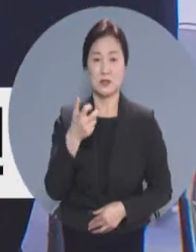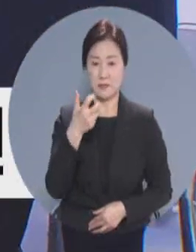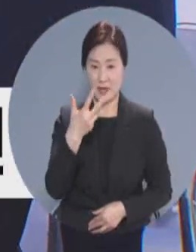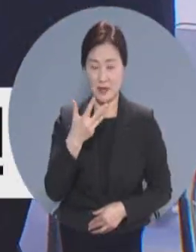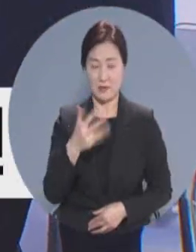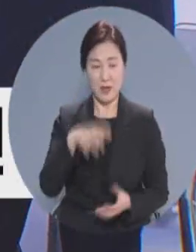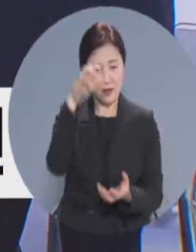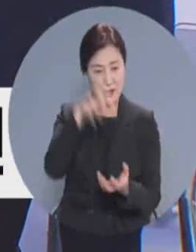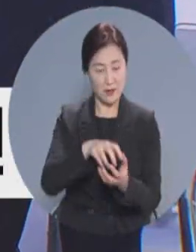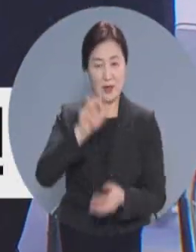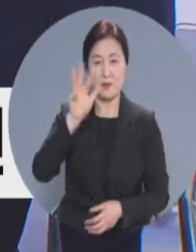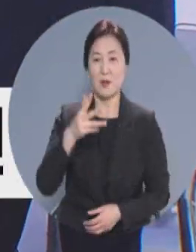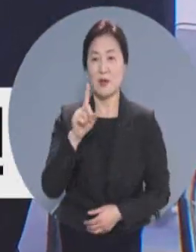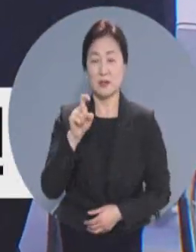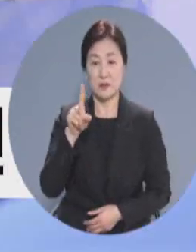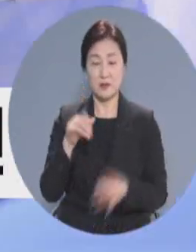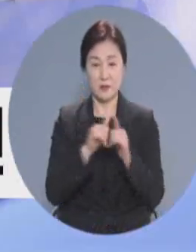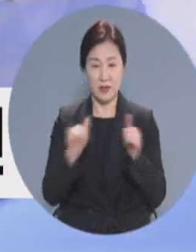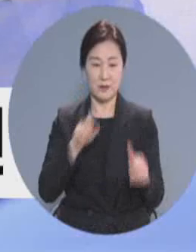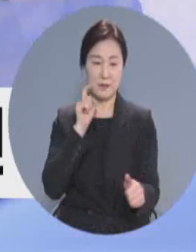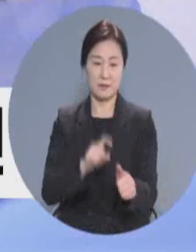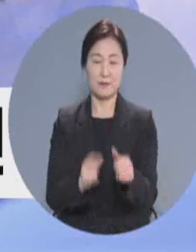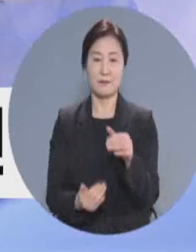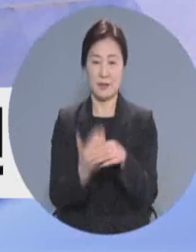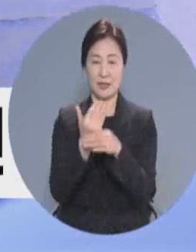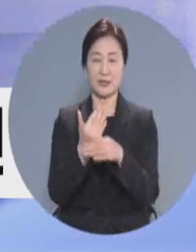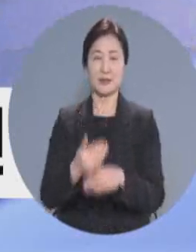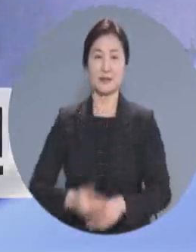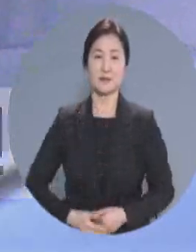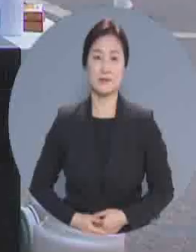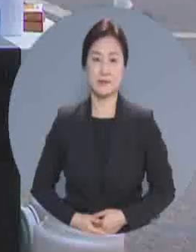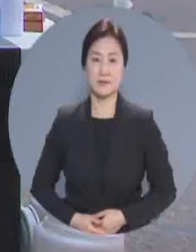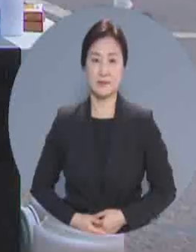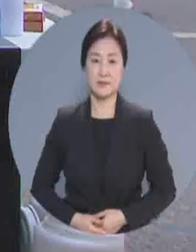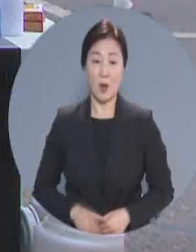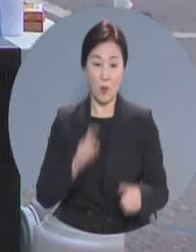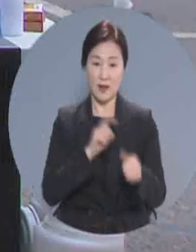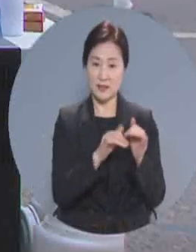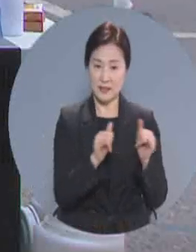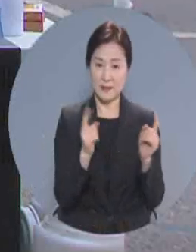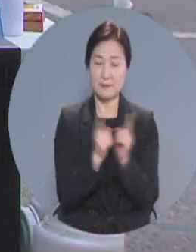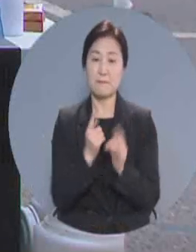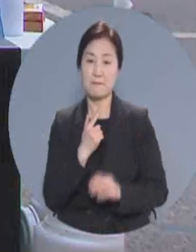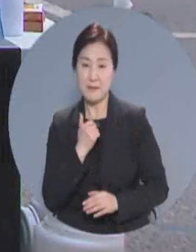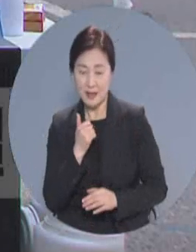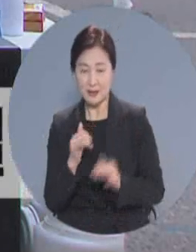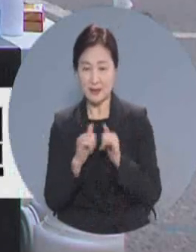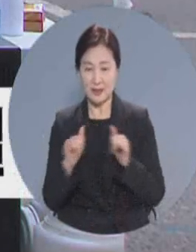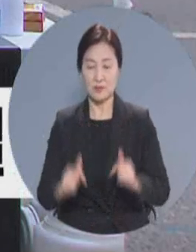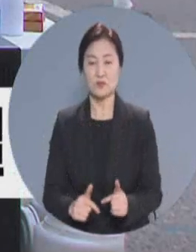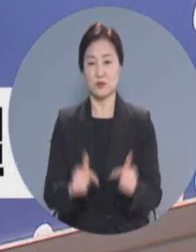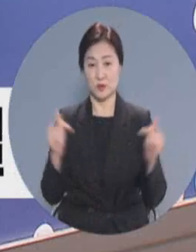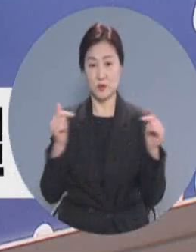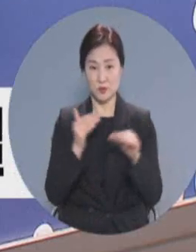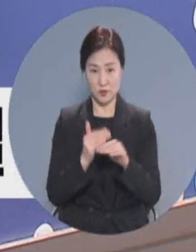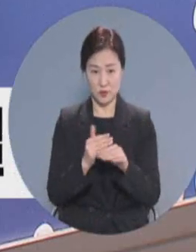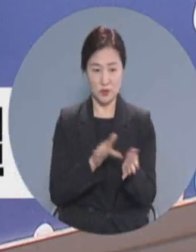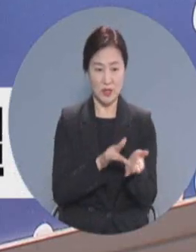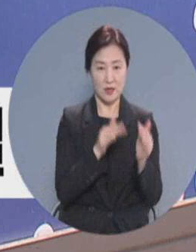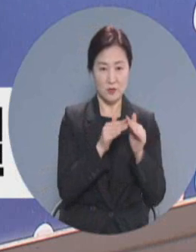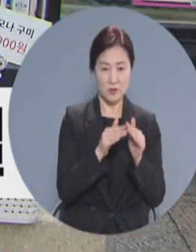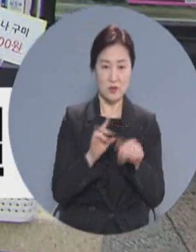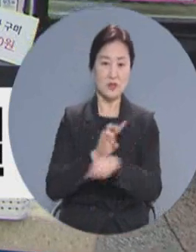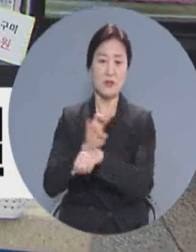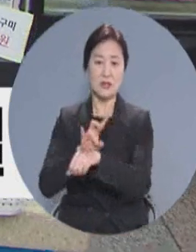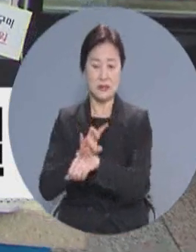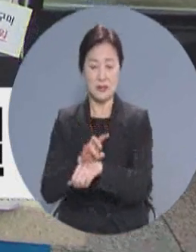등 819명이 코로나19 확진 판정을 받았습니다. 확진자와 밀접 접촉자가 폭증하면서 약국과